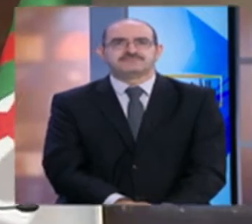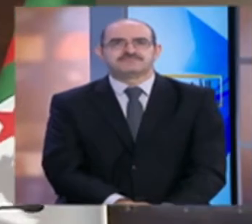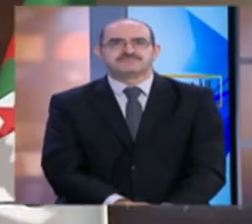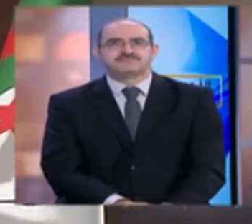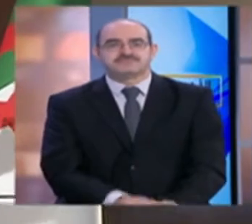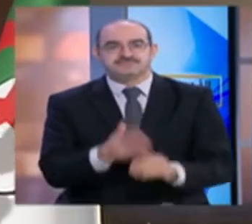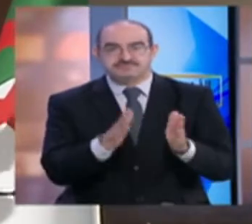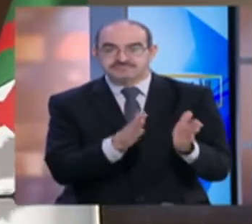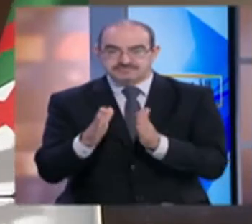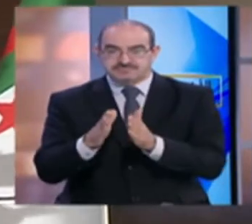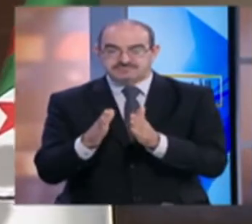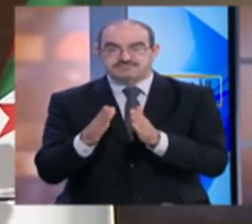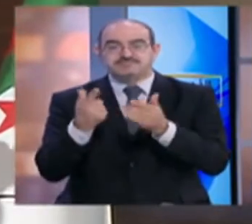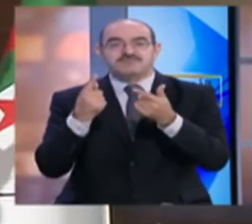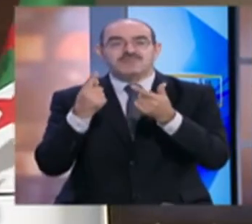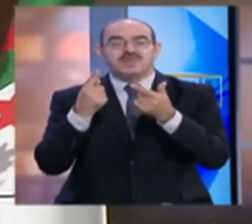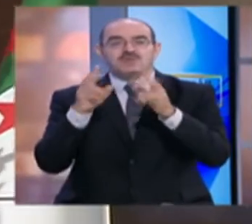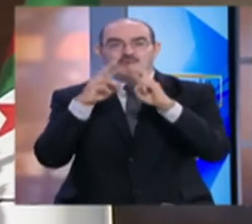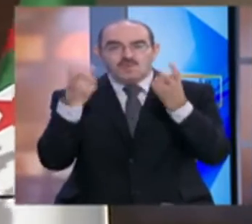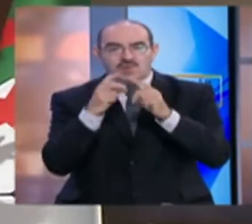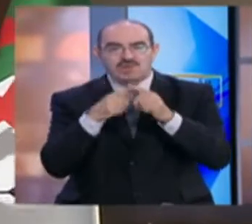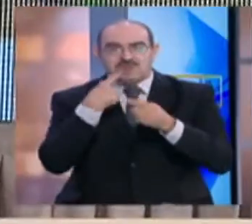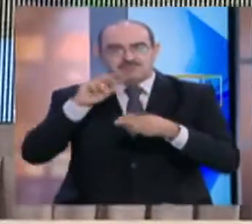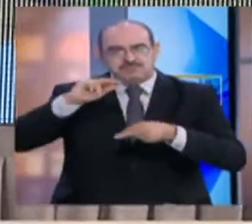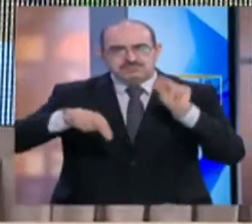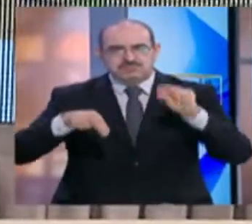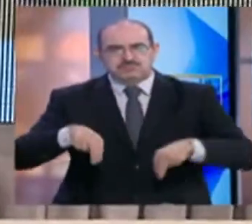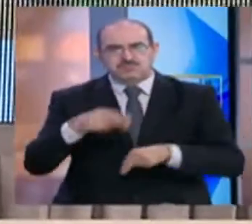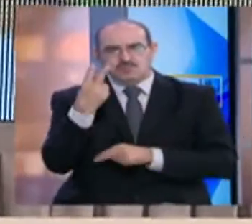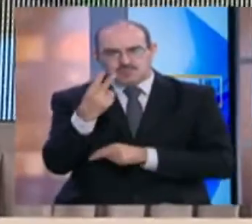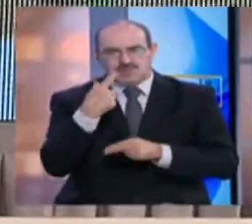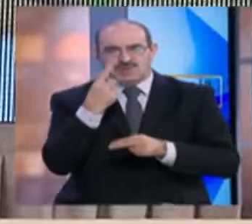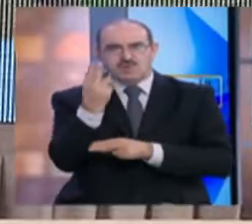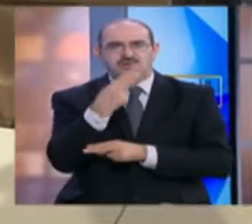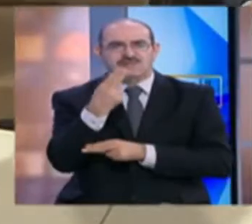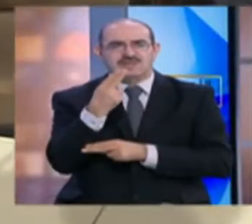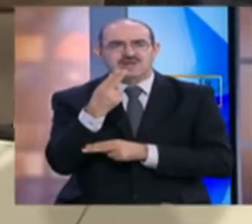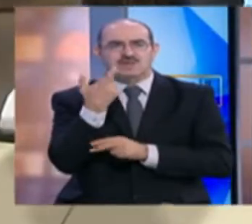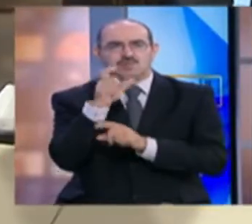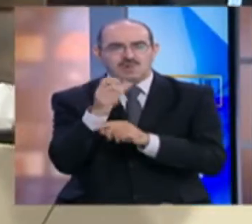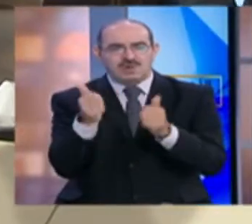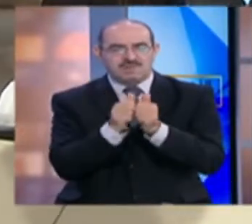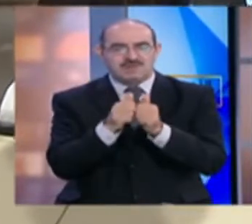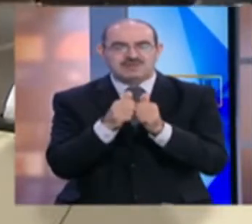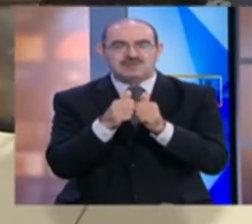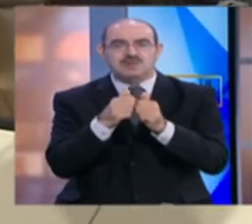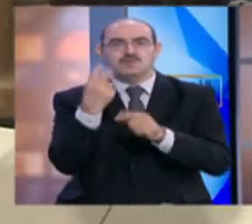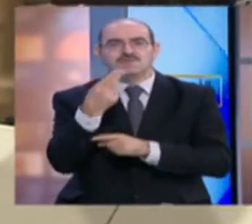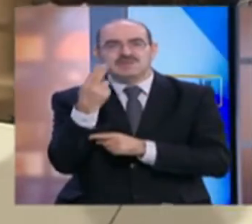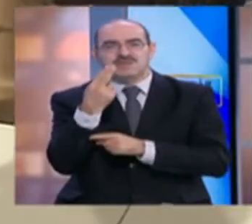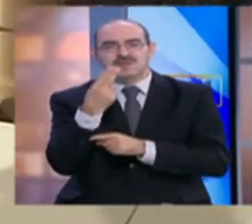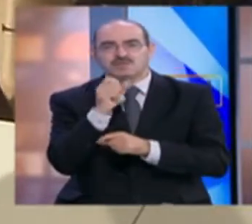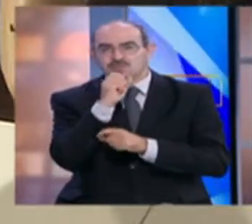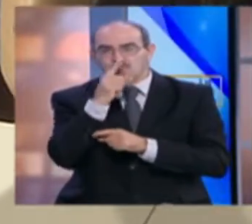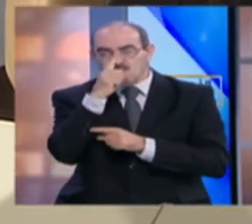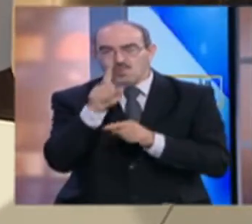على هامش الملتقى تم توقيع اتفاقيتين بين جامعتين تركيتين وجامعة البليدة والمدرسة الوطنية